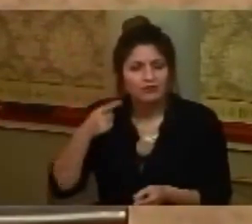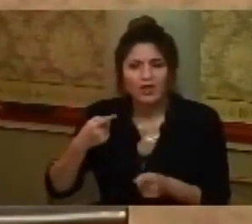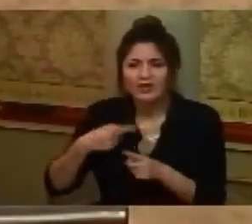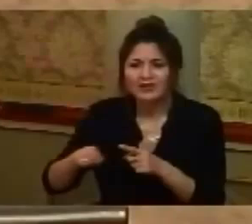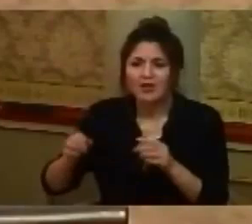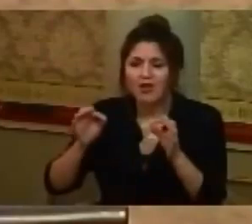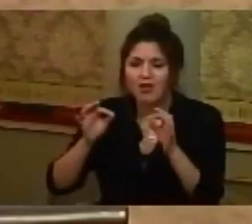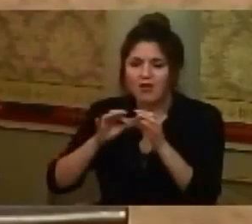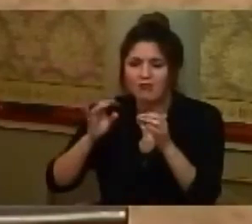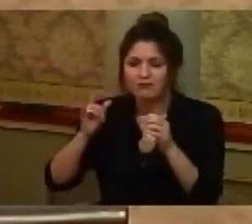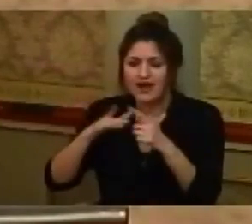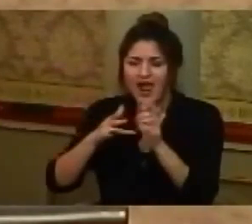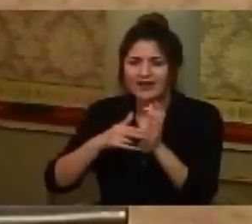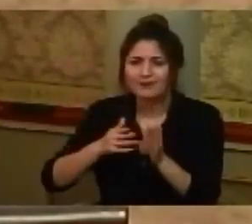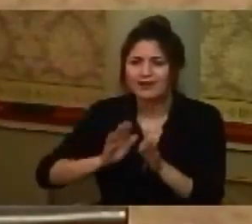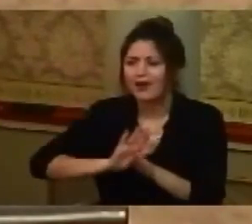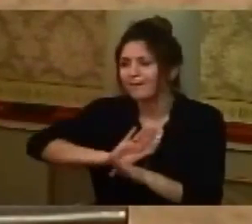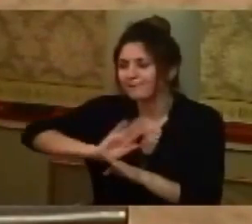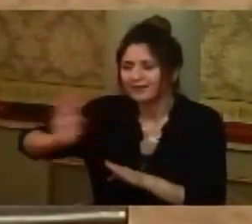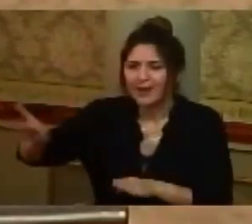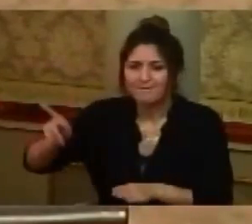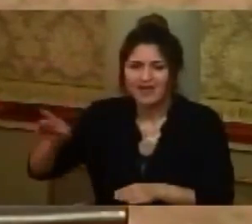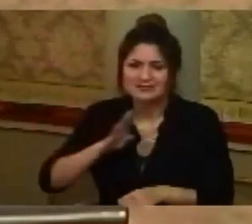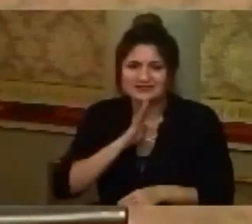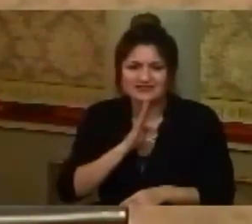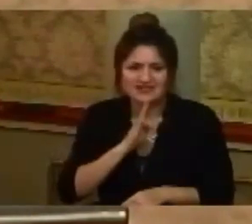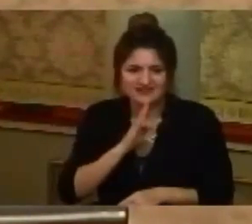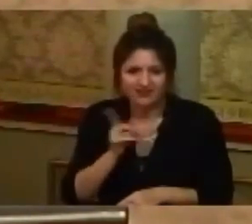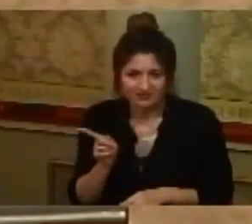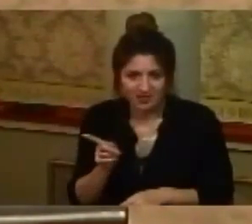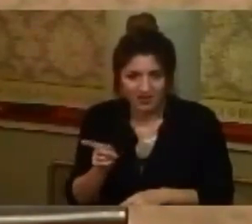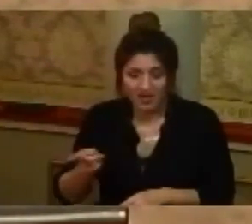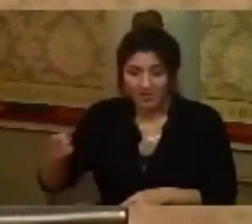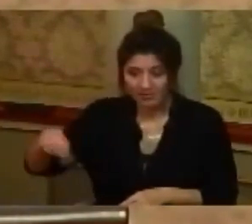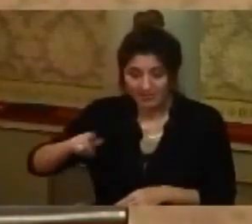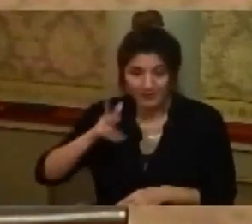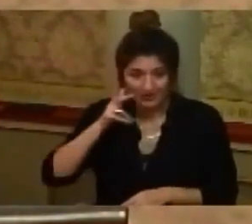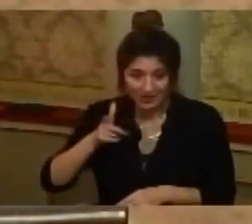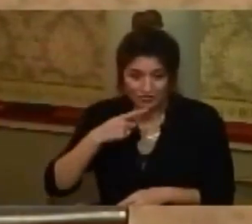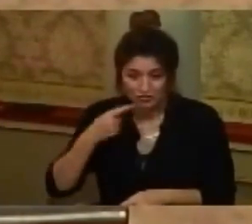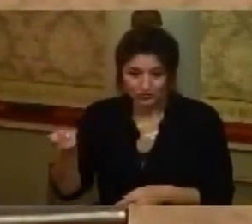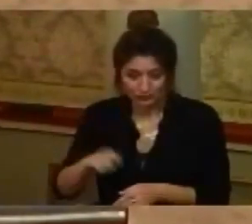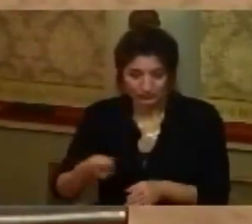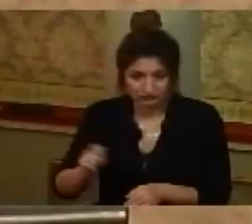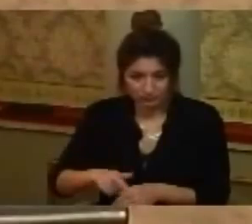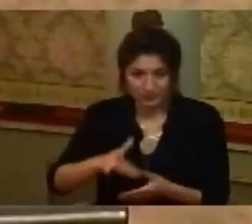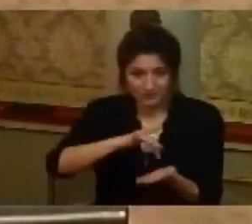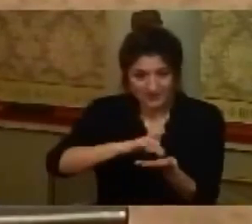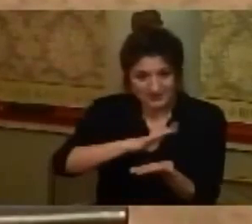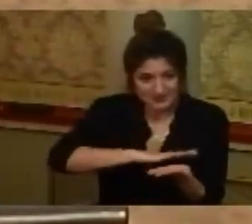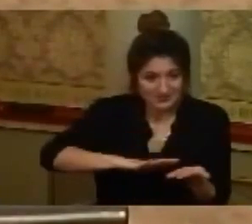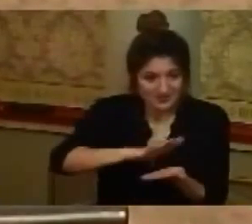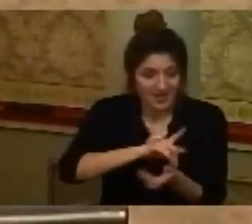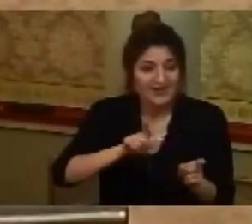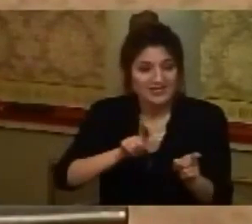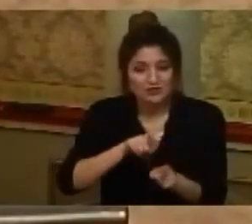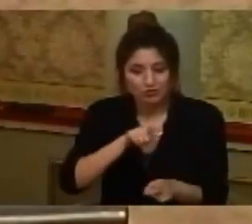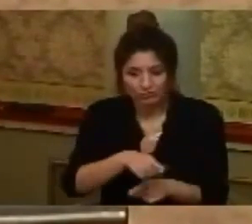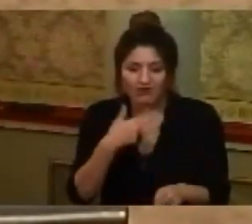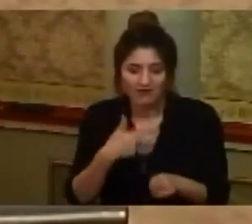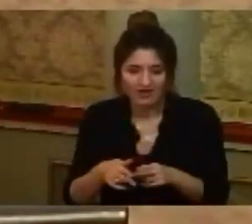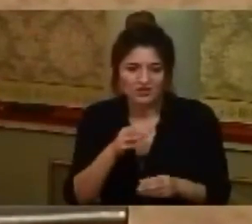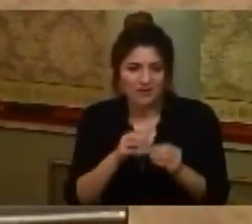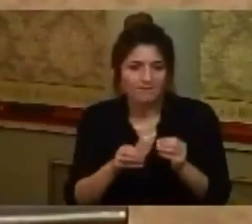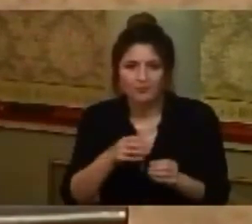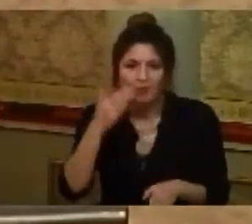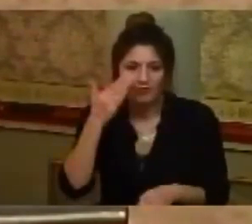prema Sesvetama na presici i gdje je traženo da nakon što su otkupljene tamo parcele da se završi otkup i riješi taj problem